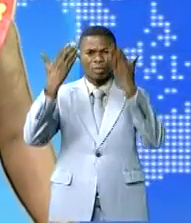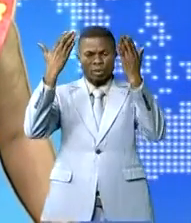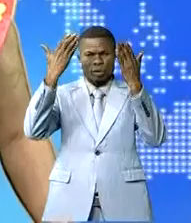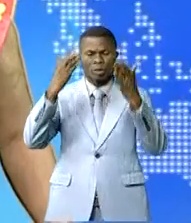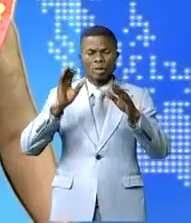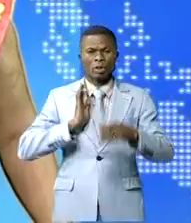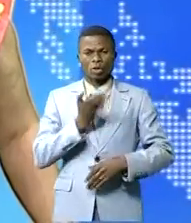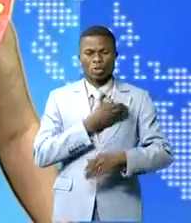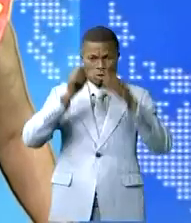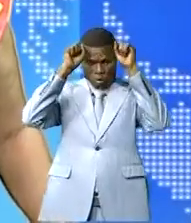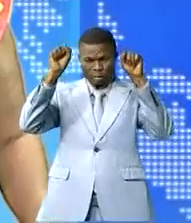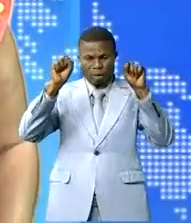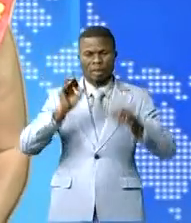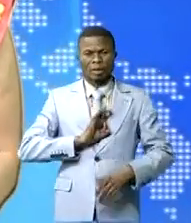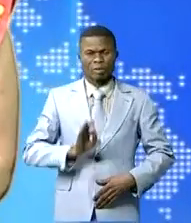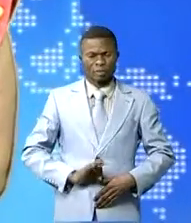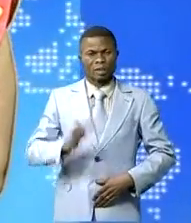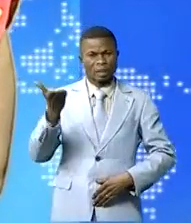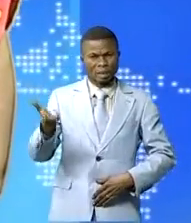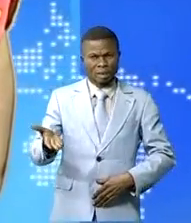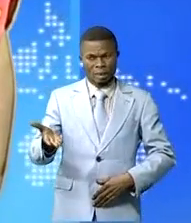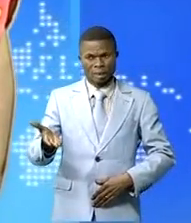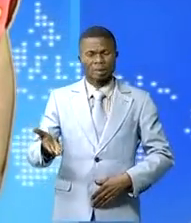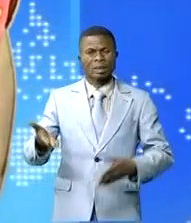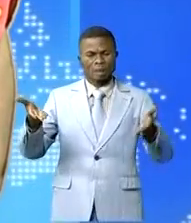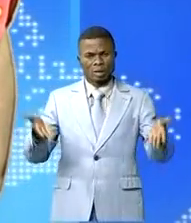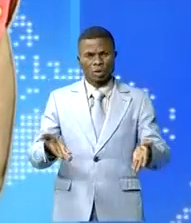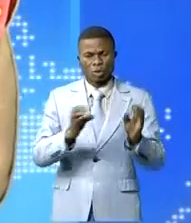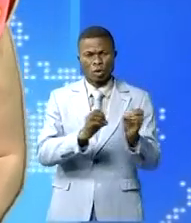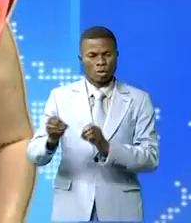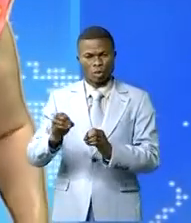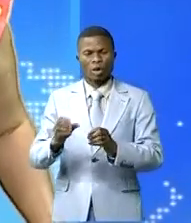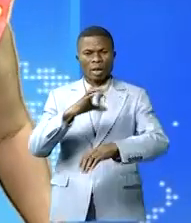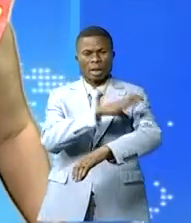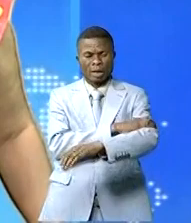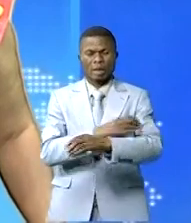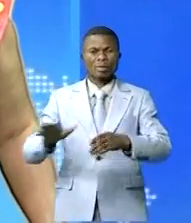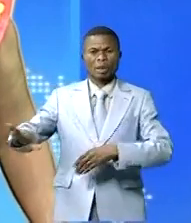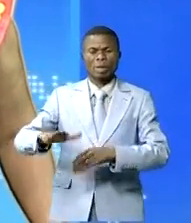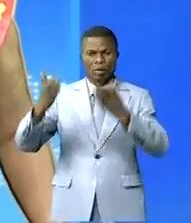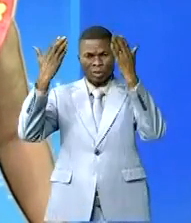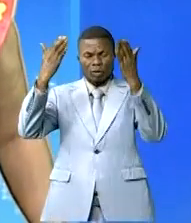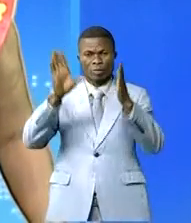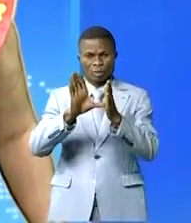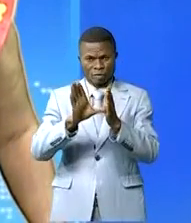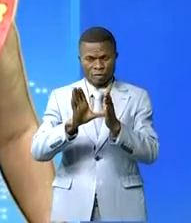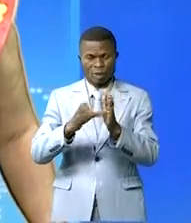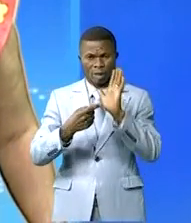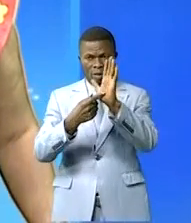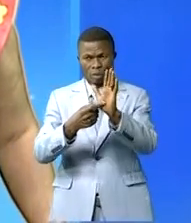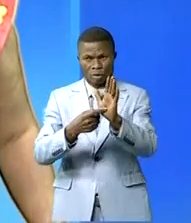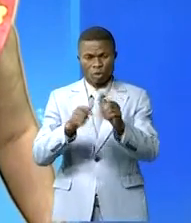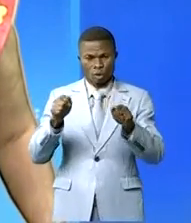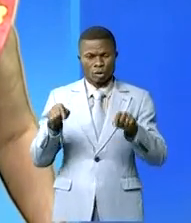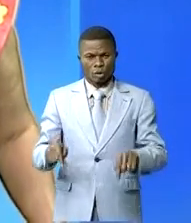part le chef de l'État Félix-Antoine Tshisekedi Tshilombo a été organisée à Lusaka, capitale zambienne. Les images à suivre dans